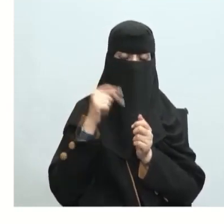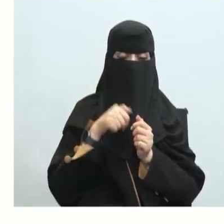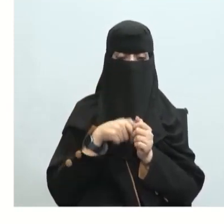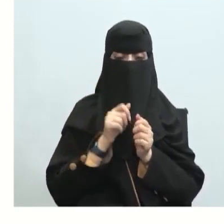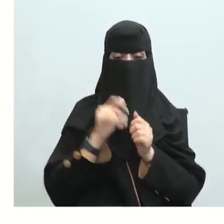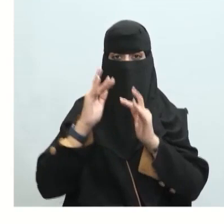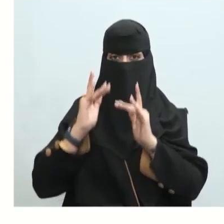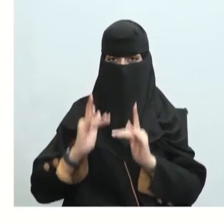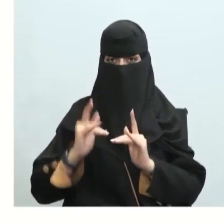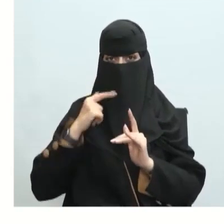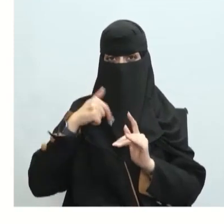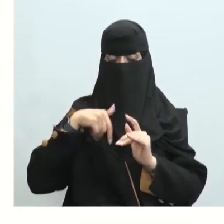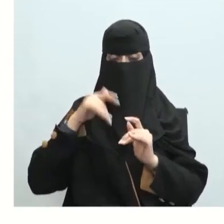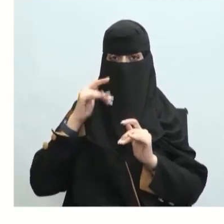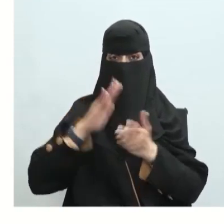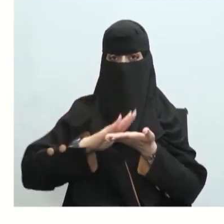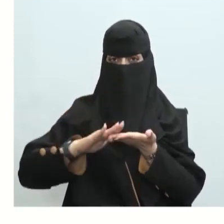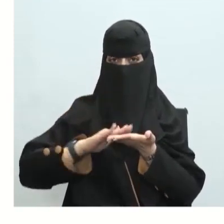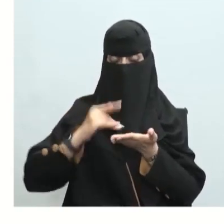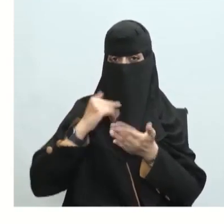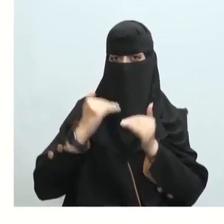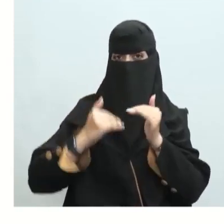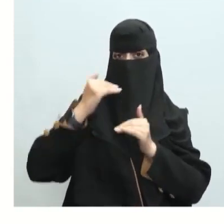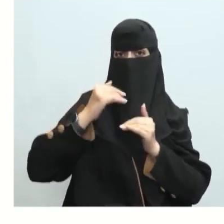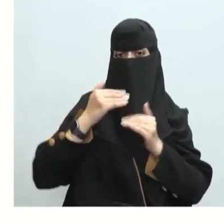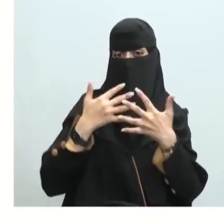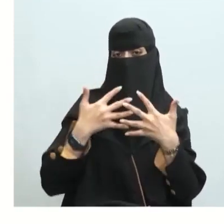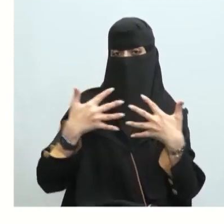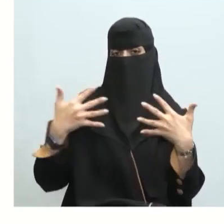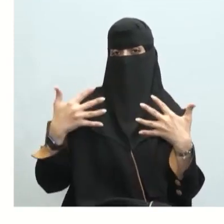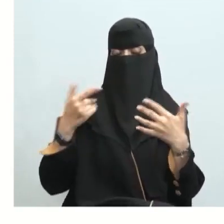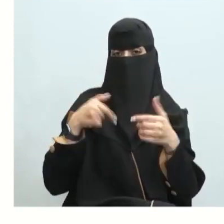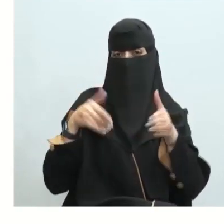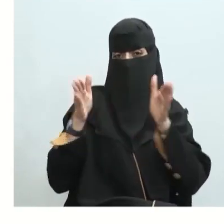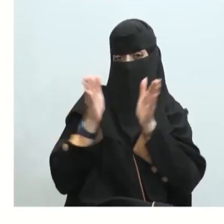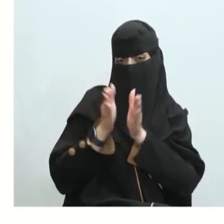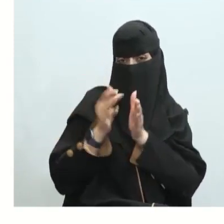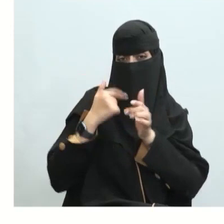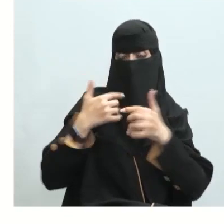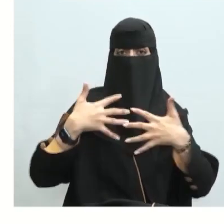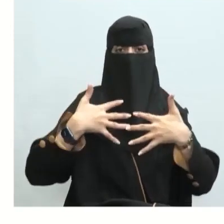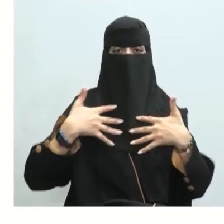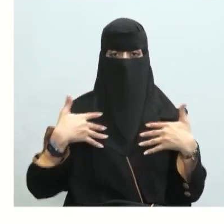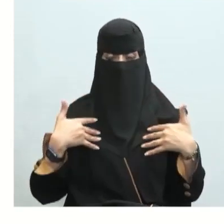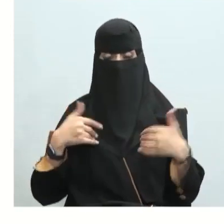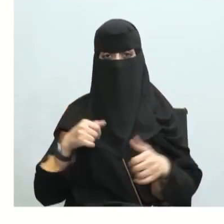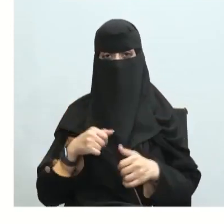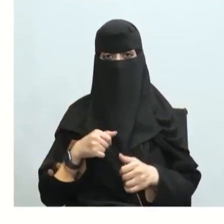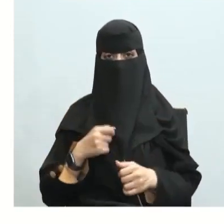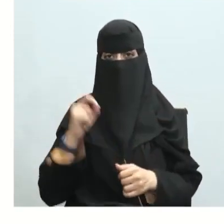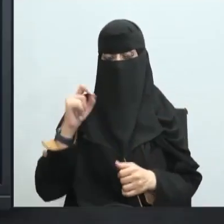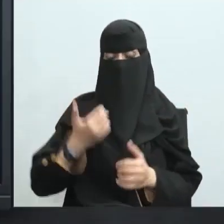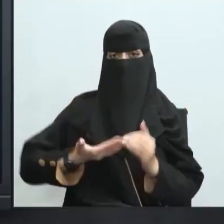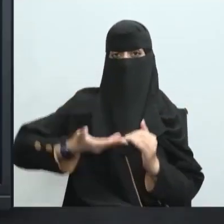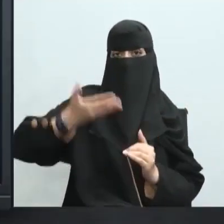مقعد ارضي لاحظ مقعد ارضي مقعد فخم فخم صغير مريح لاحظ العبارات فخم